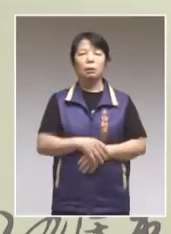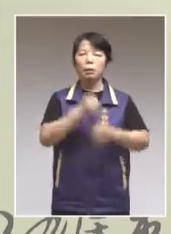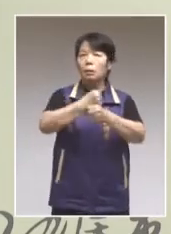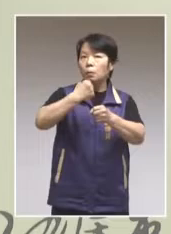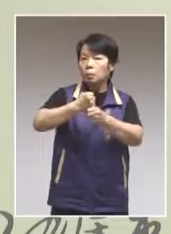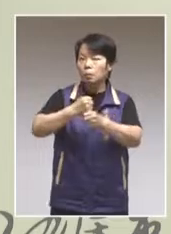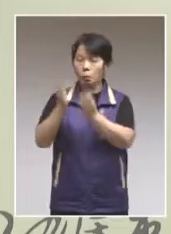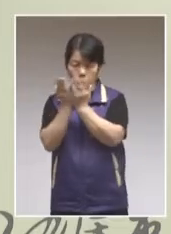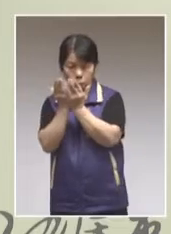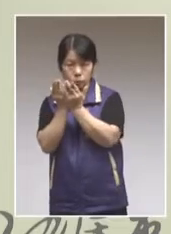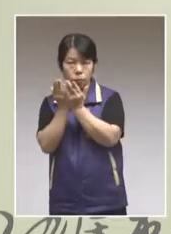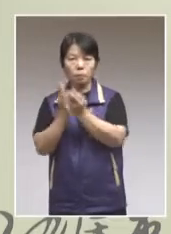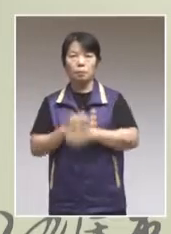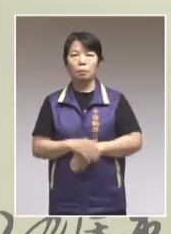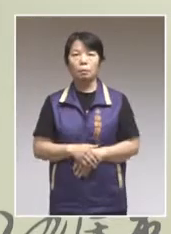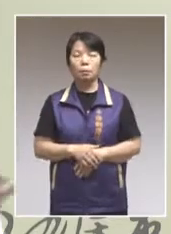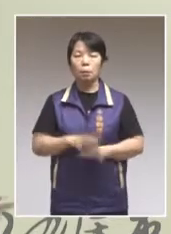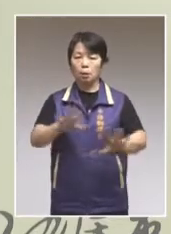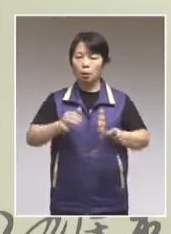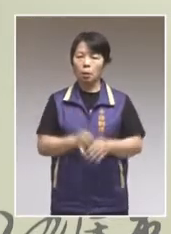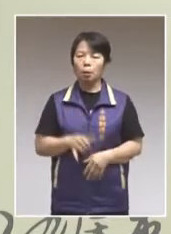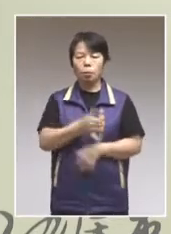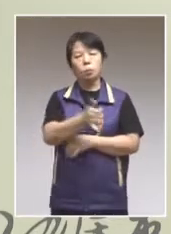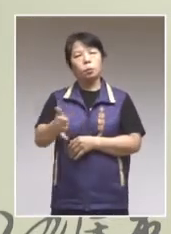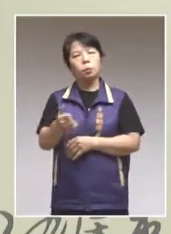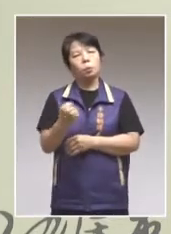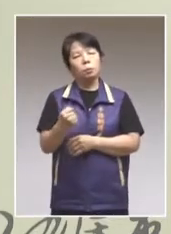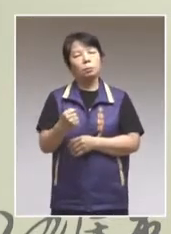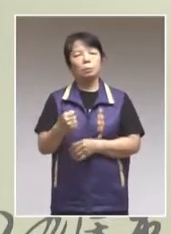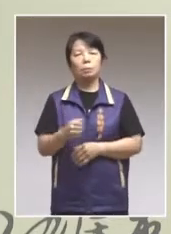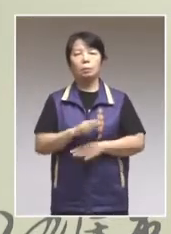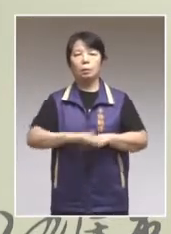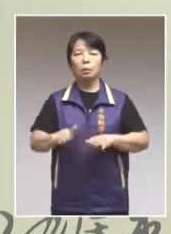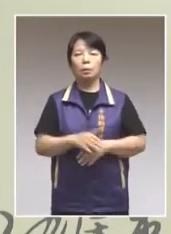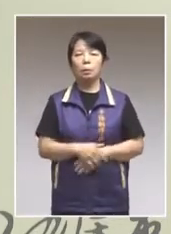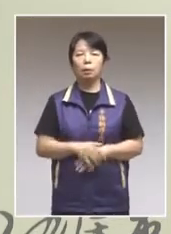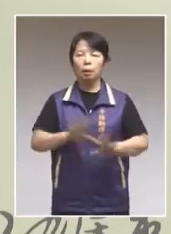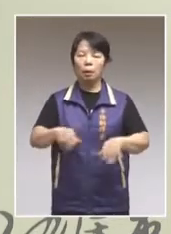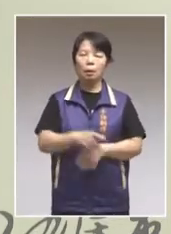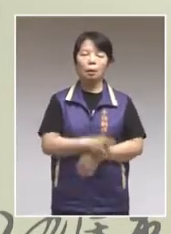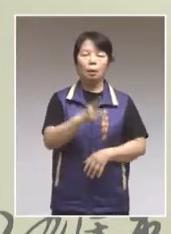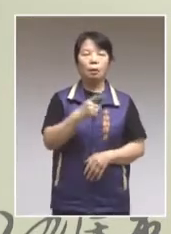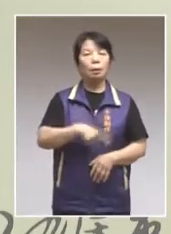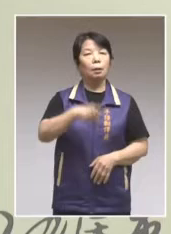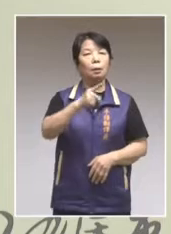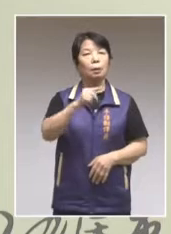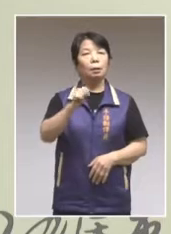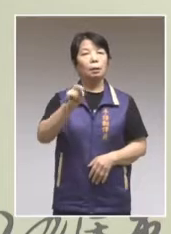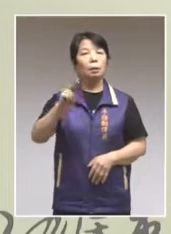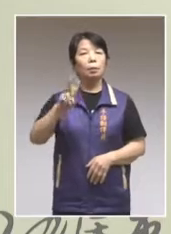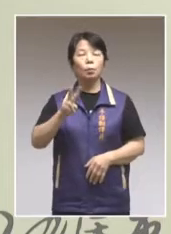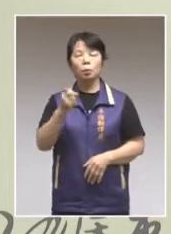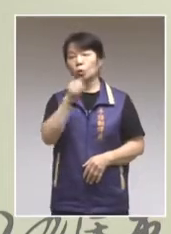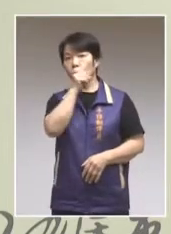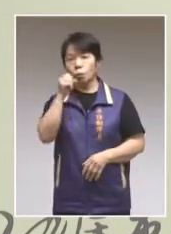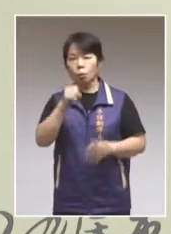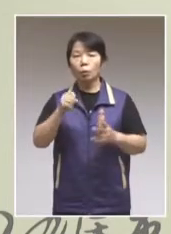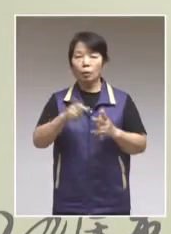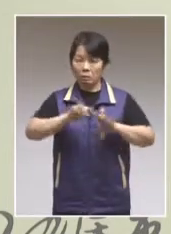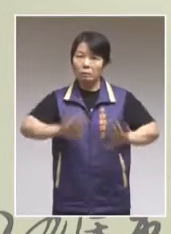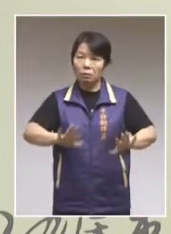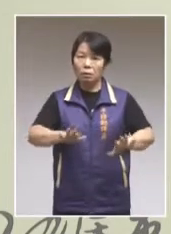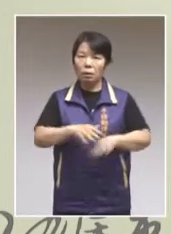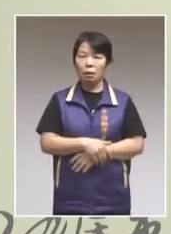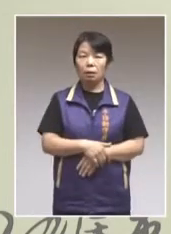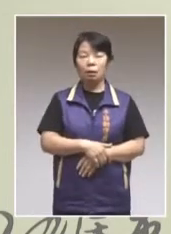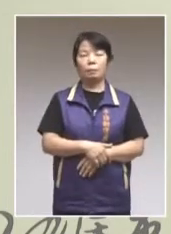求学、哦、那活动力本来就很强，所以之前会看到 KTV， 那我们现在也看到 PUB，那或者